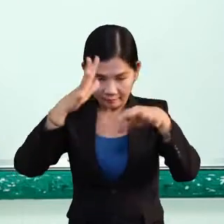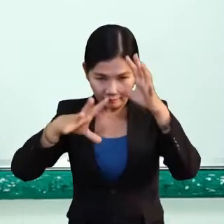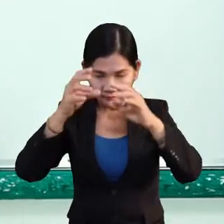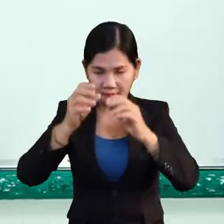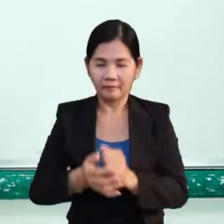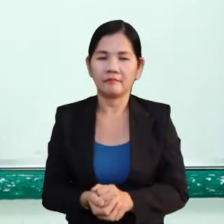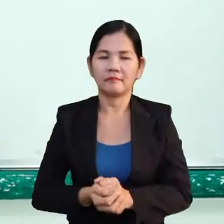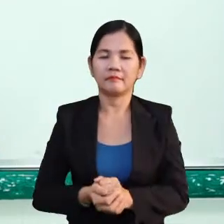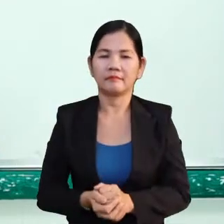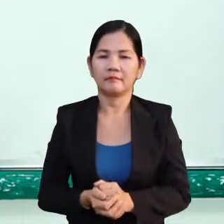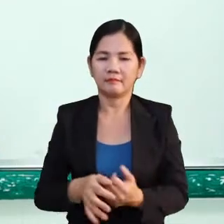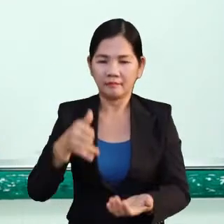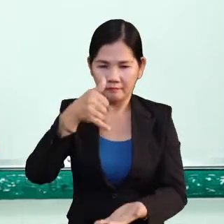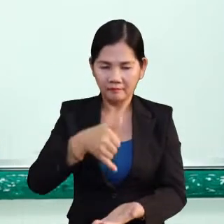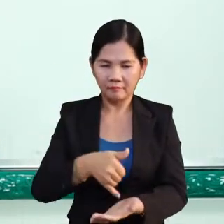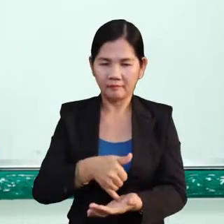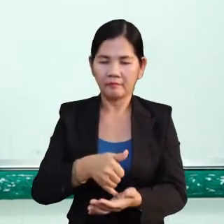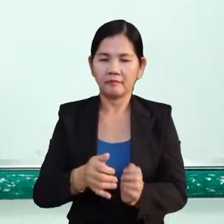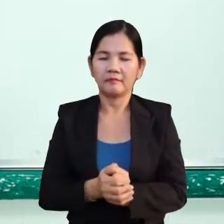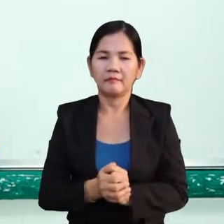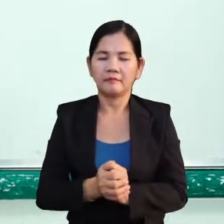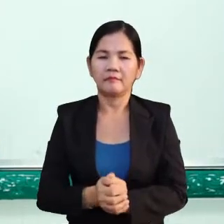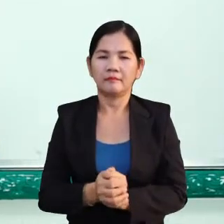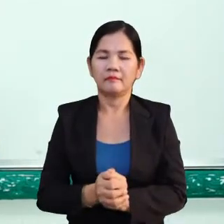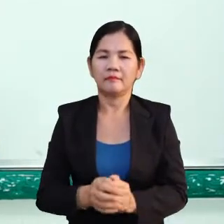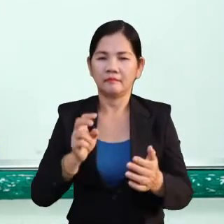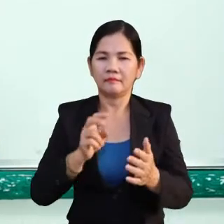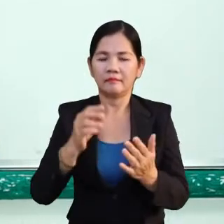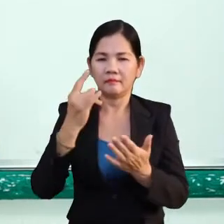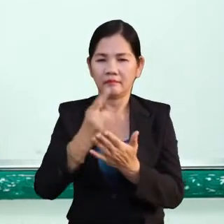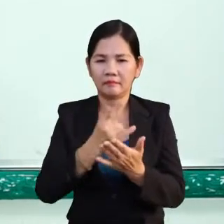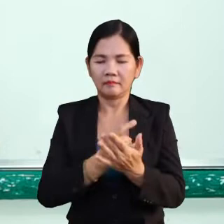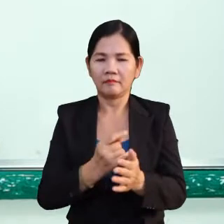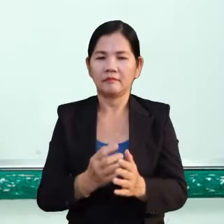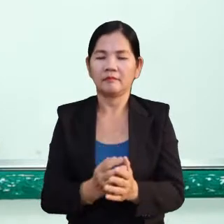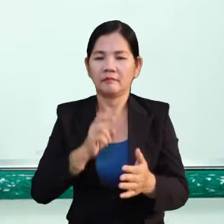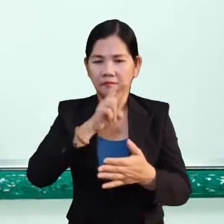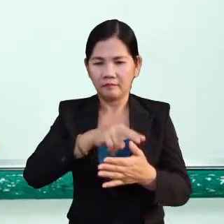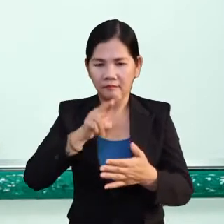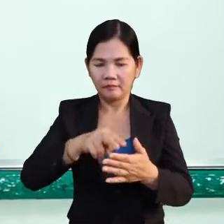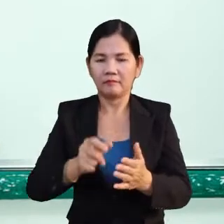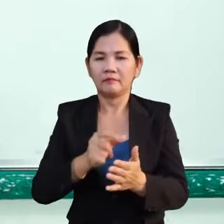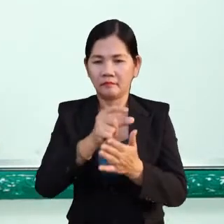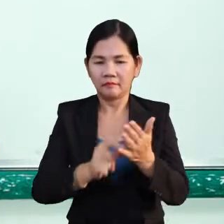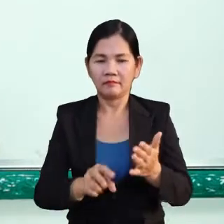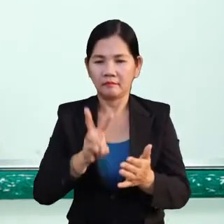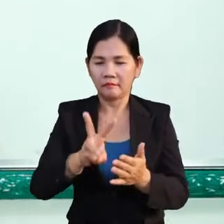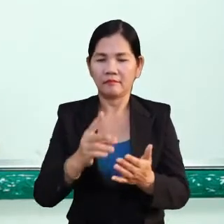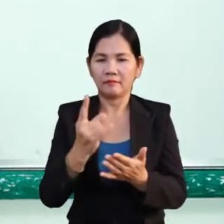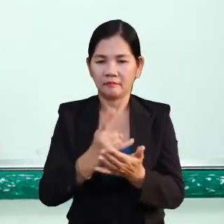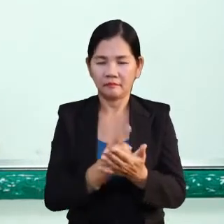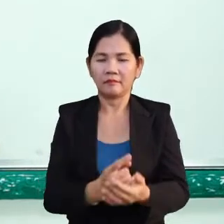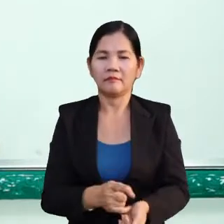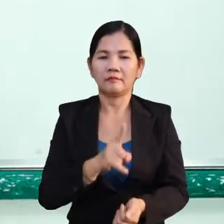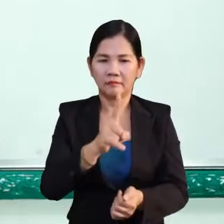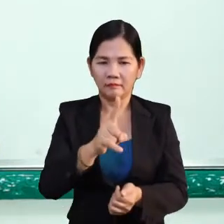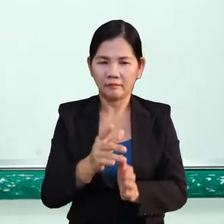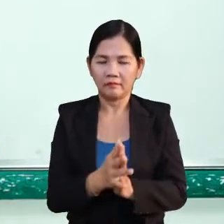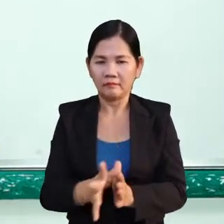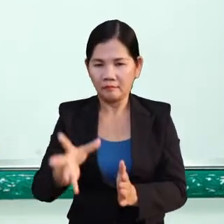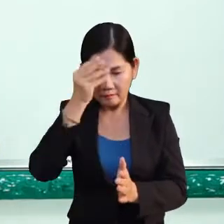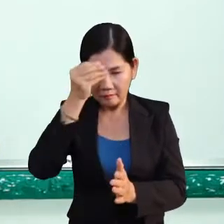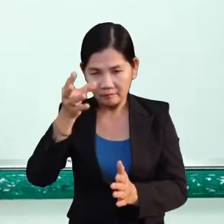អញ្ចឹងថ្ងៃនេះអ្នកគ្រូនឹងលើកយកមេរៀនសិក្សាសង្គមជំពូកទី3មេរៀនទី1ដែលយើងនឹងសិក្សាប